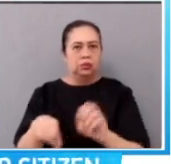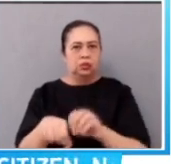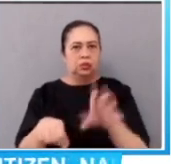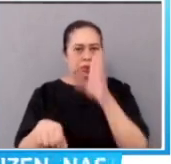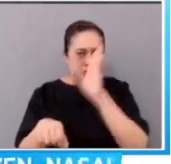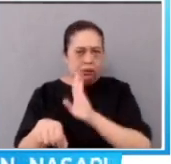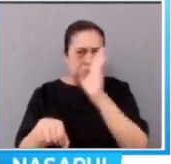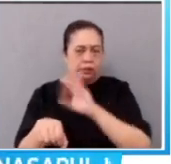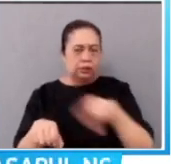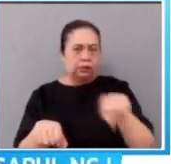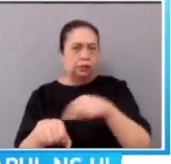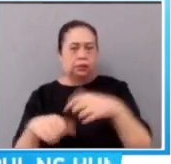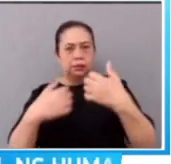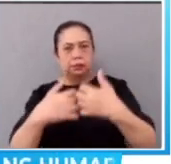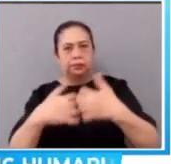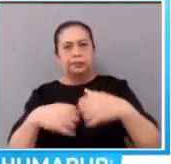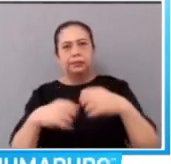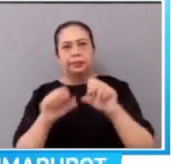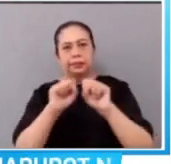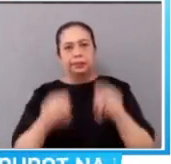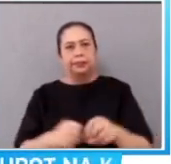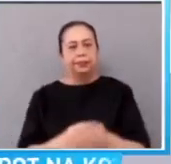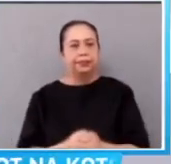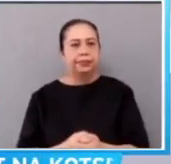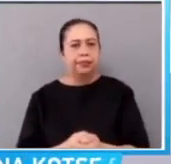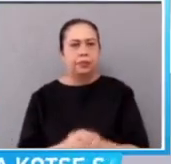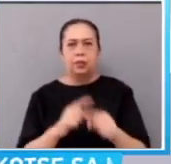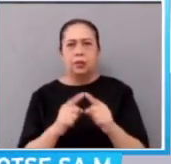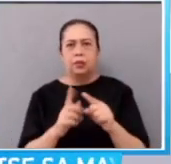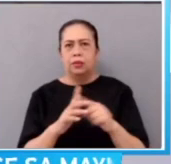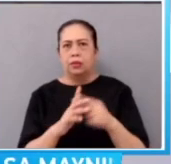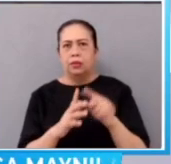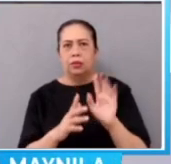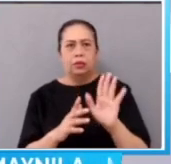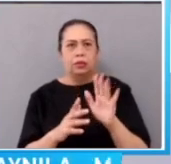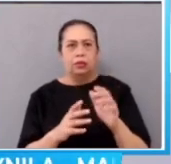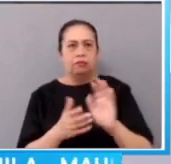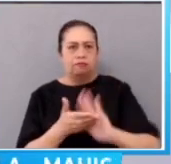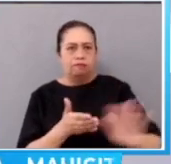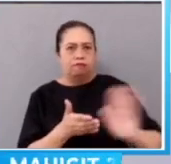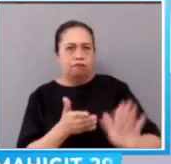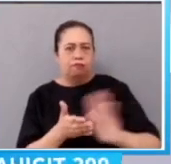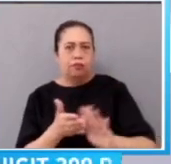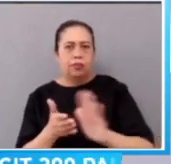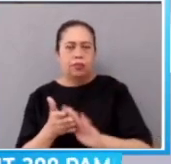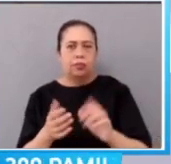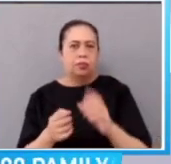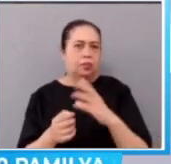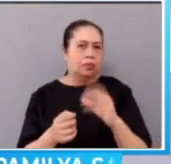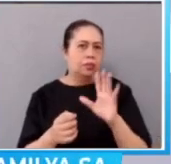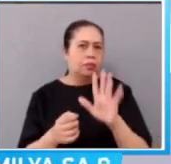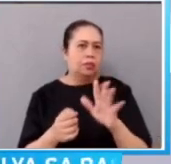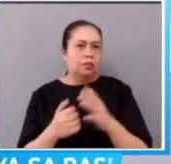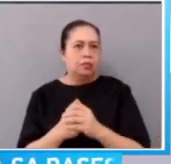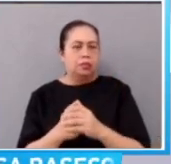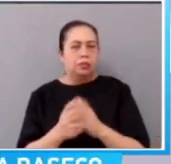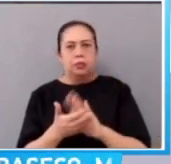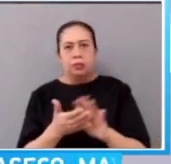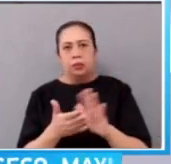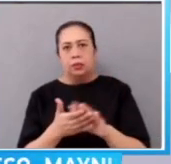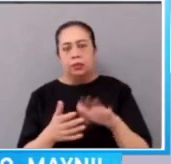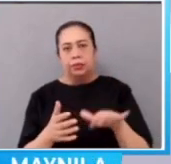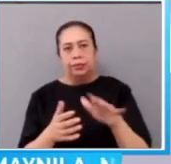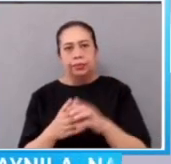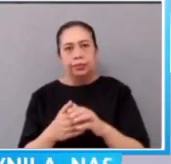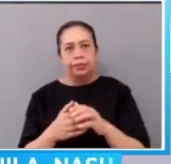mga pumping stations. Kailan po nagsimula itong inyong dredging operations at yung paglilinis dun sa mga esterong